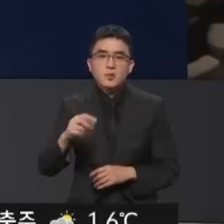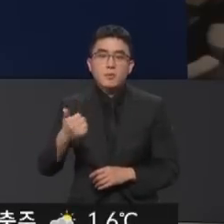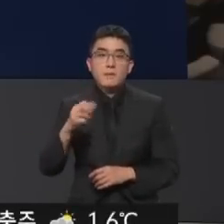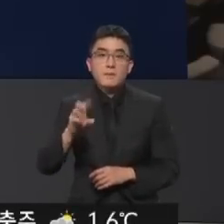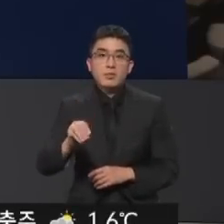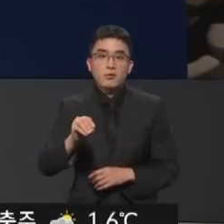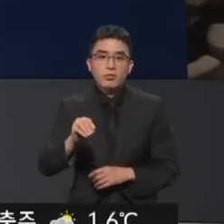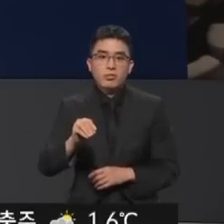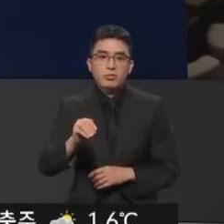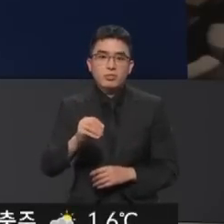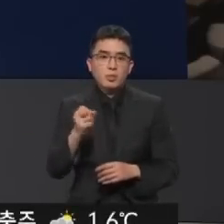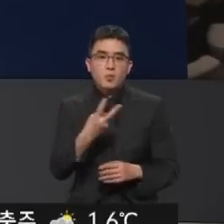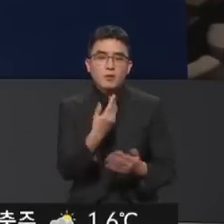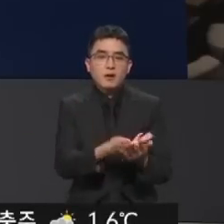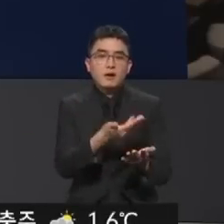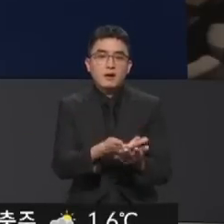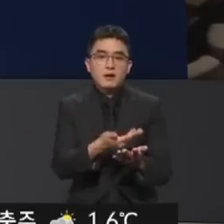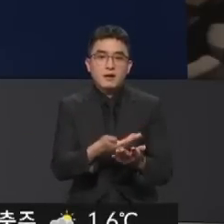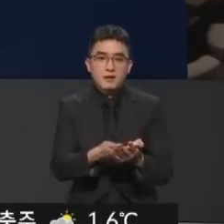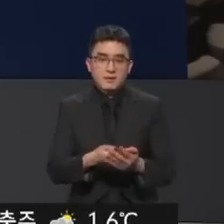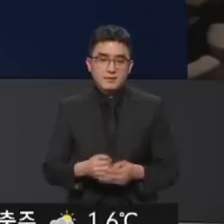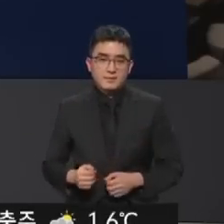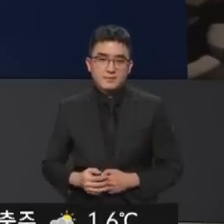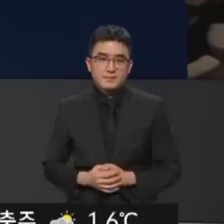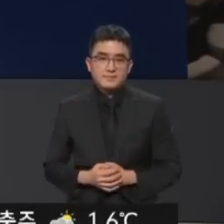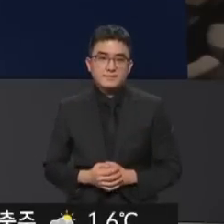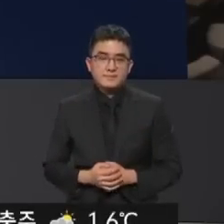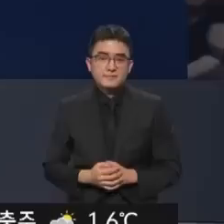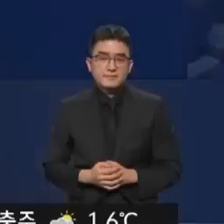2,500만 원의 이자도 물어내라고 했다는 겁니다.